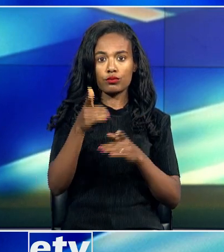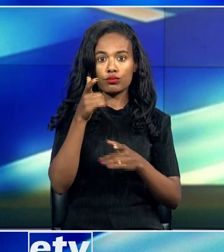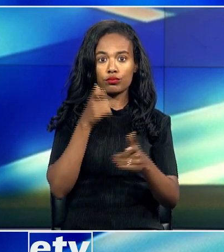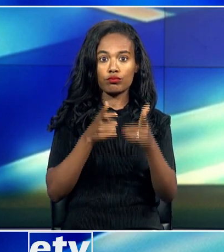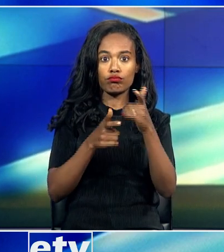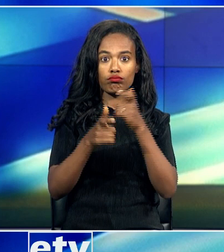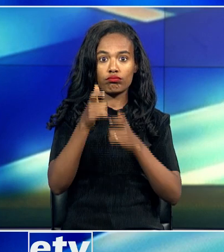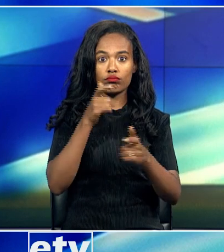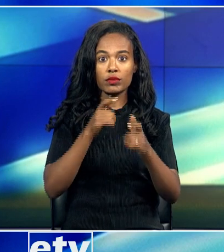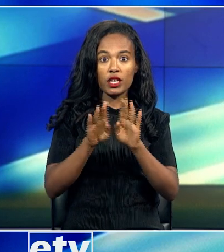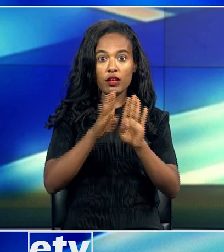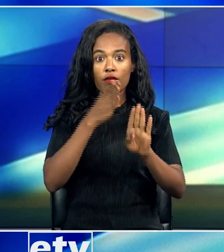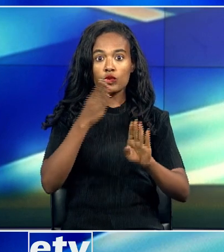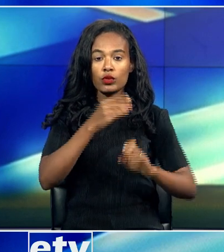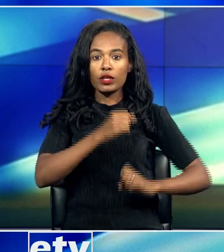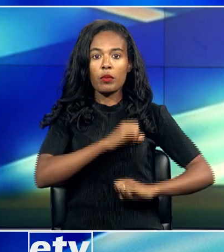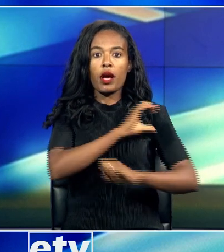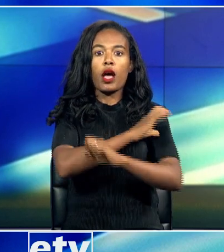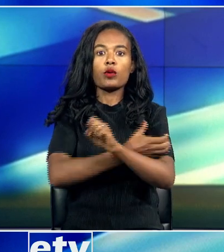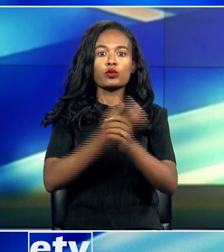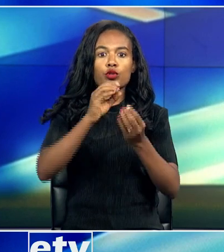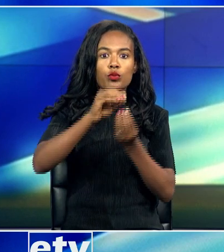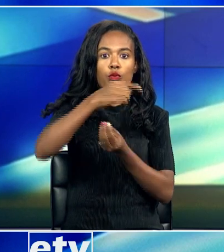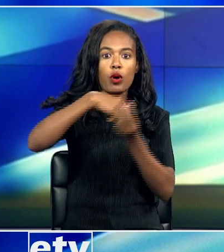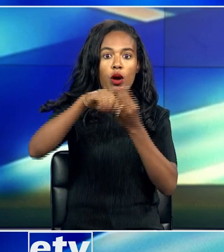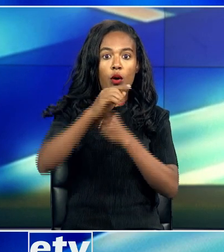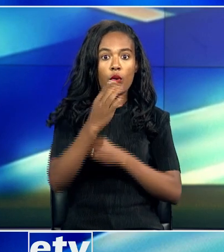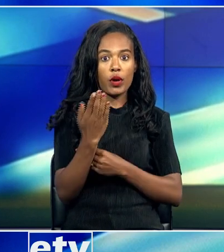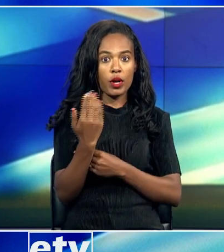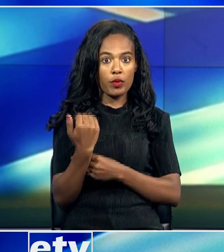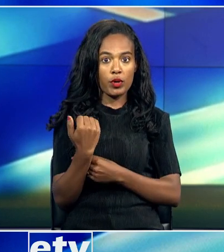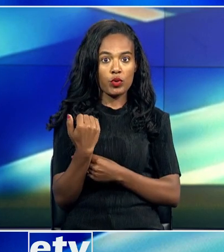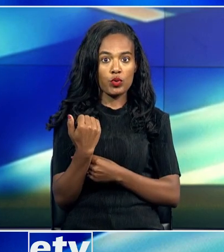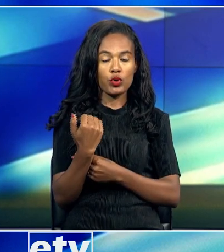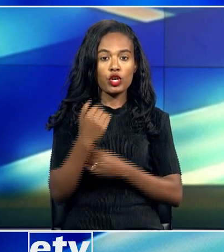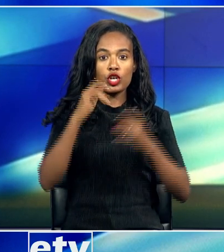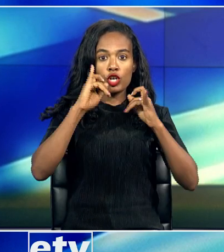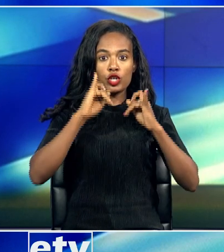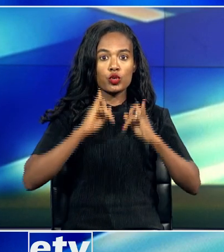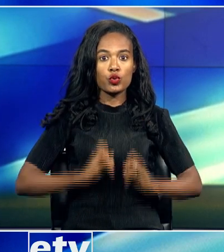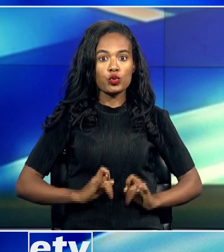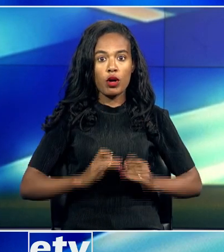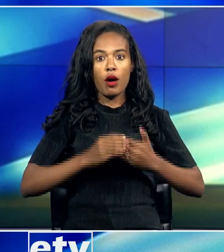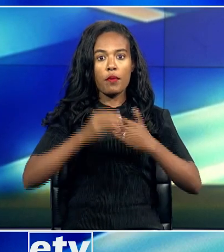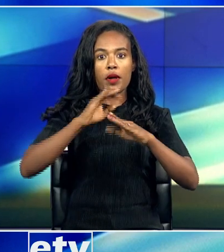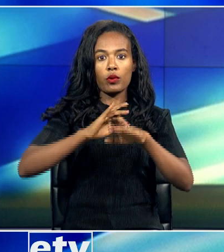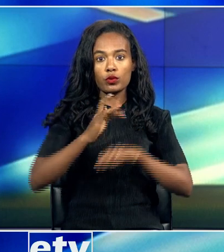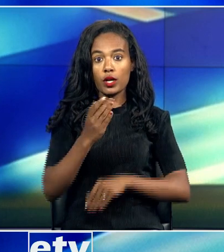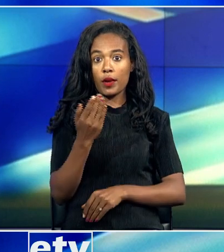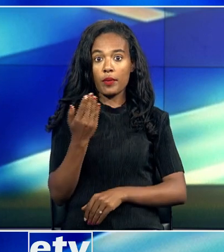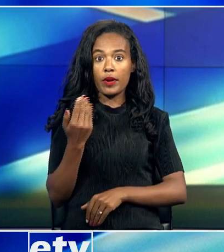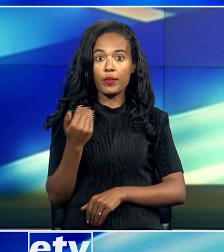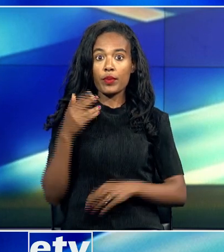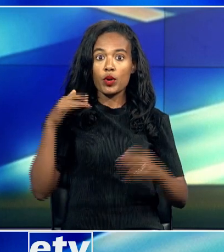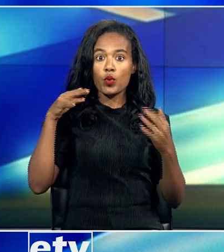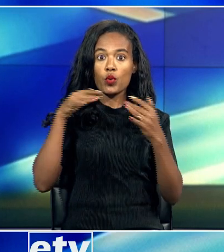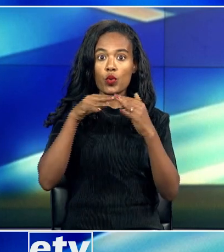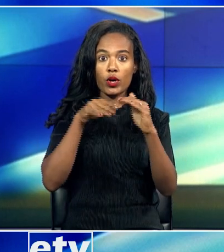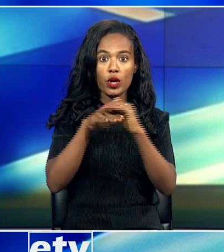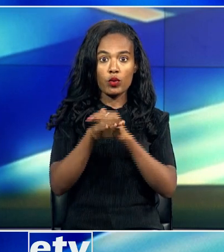የከፈቱት የጥበቃ ኃይሎችን ጨምሮ በአካባቢ የነበሩ የጁንታው አመራሮች ላይ በነበረው ውጊያ